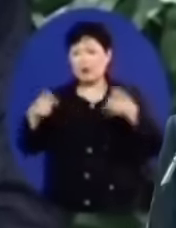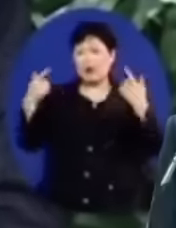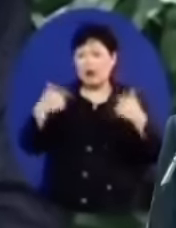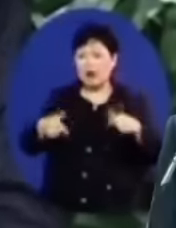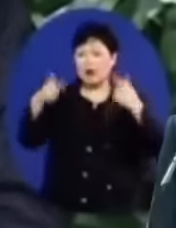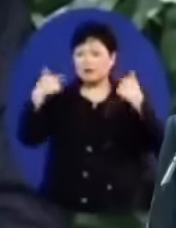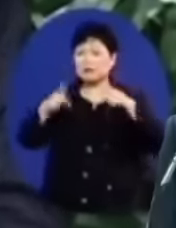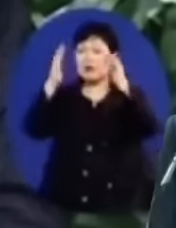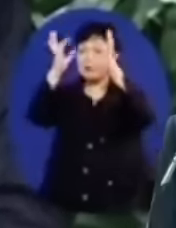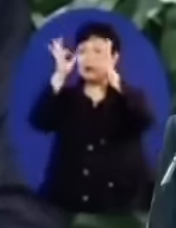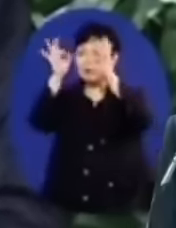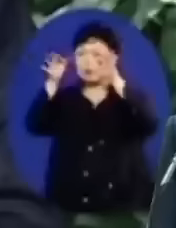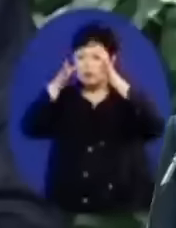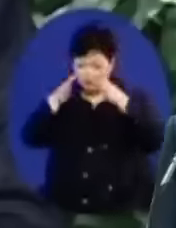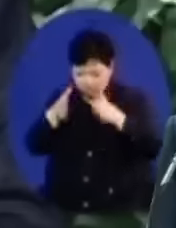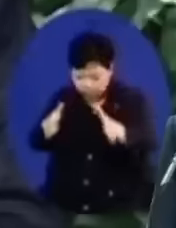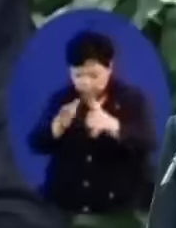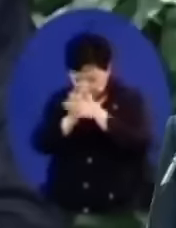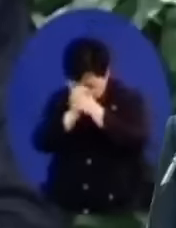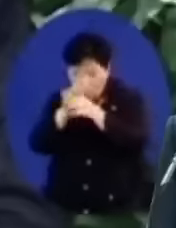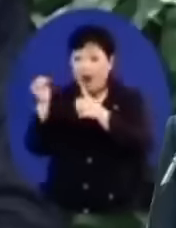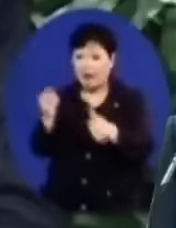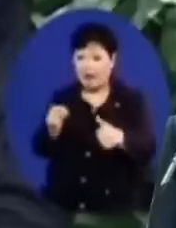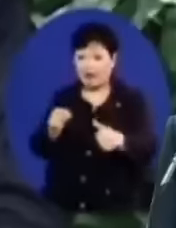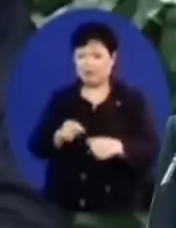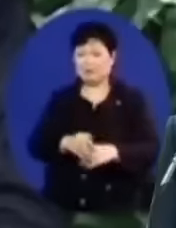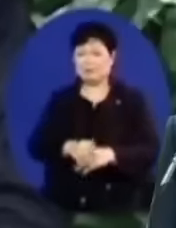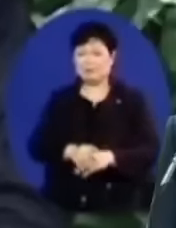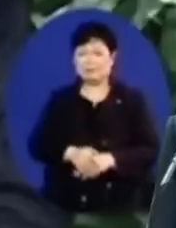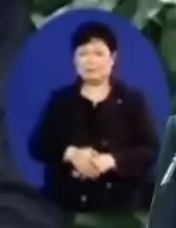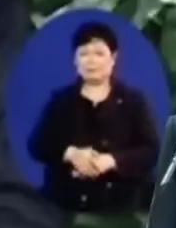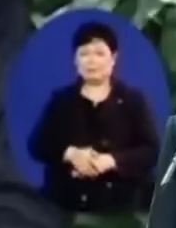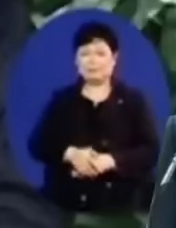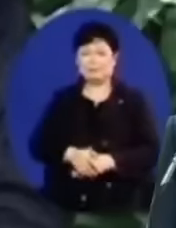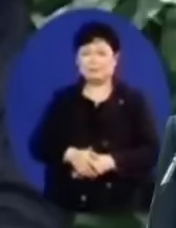그를 바라보고 집중적으로 기도하라.